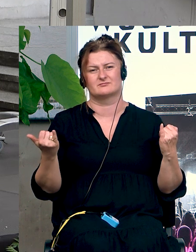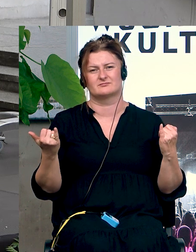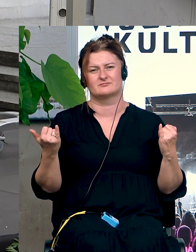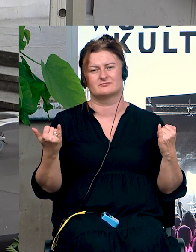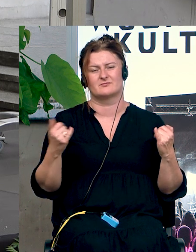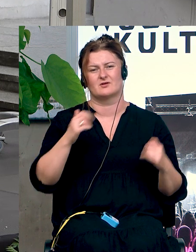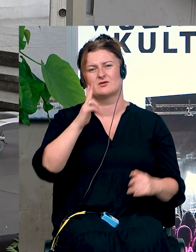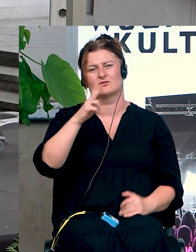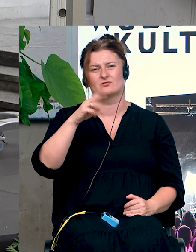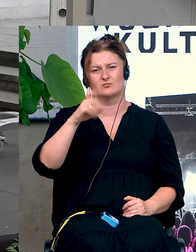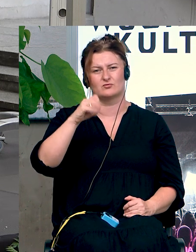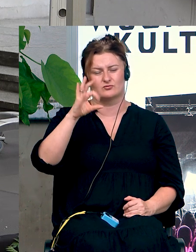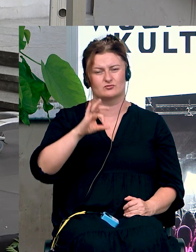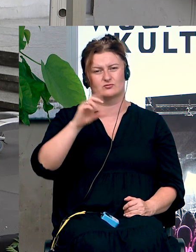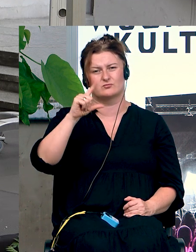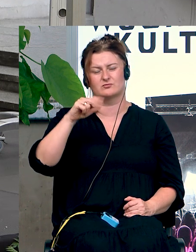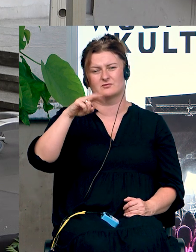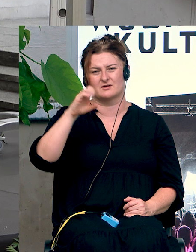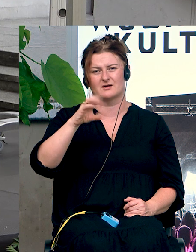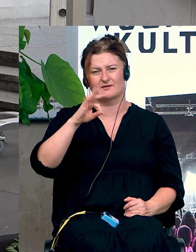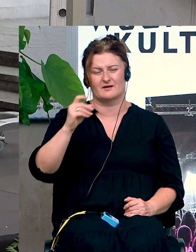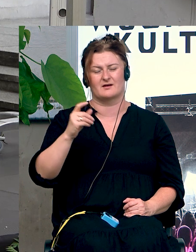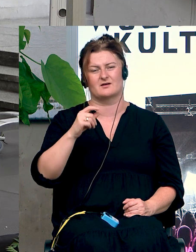Ребіта. Ми пробували